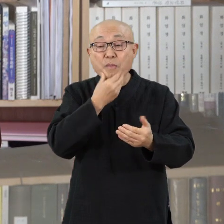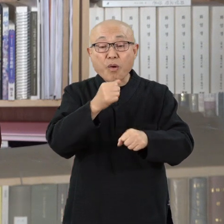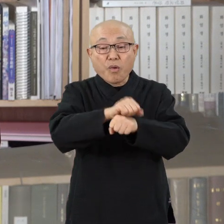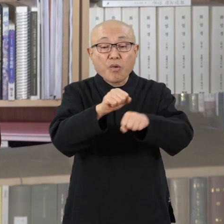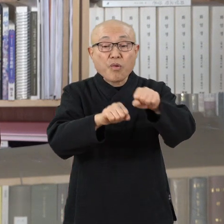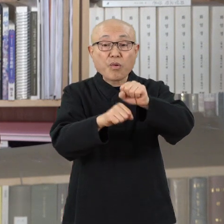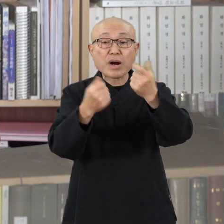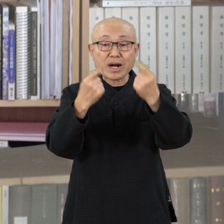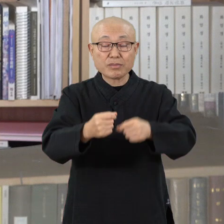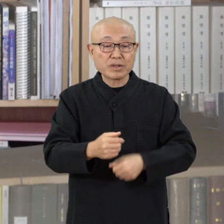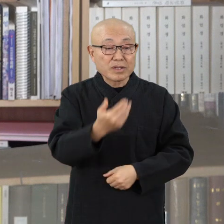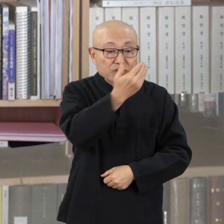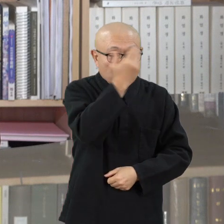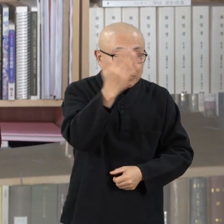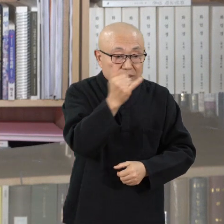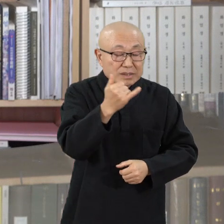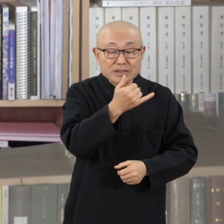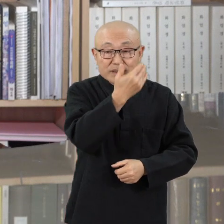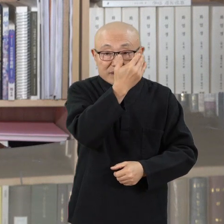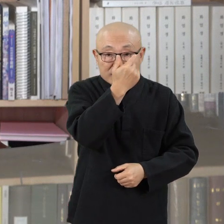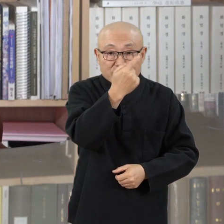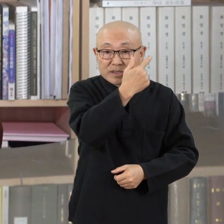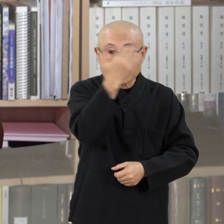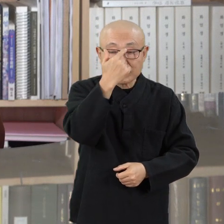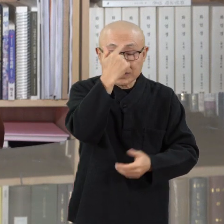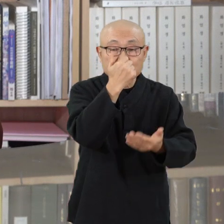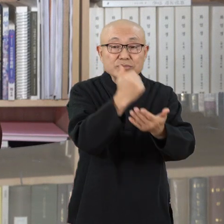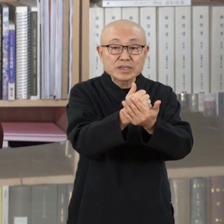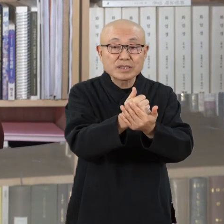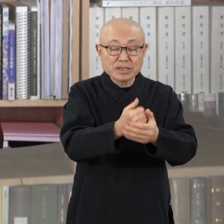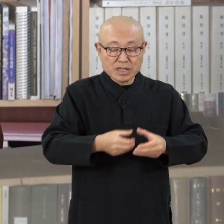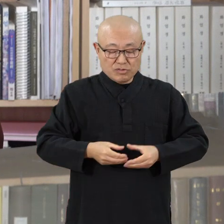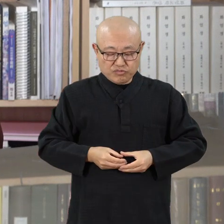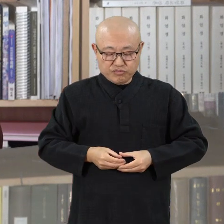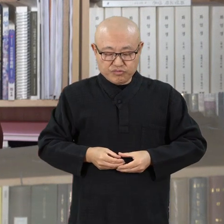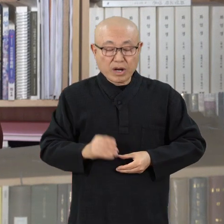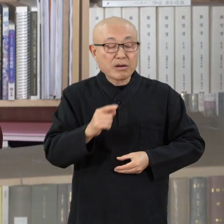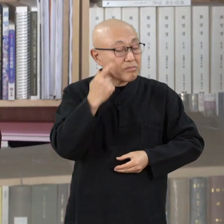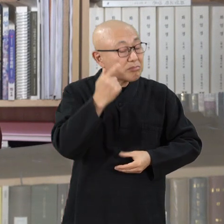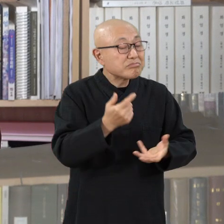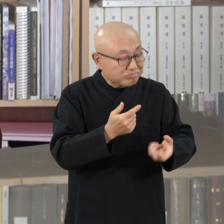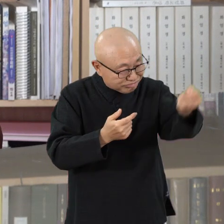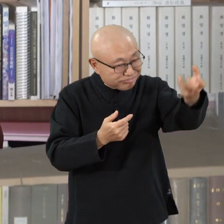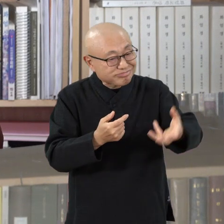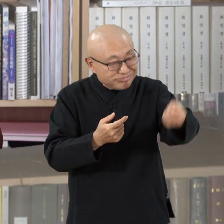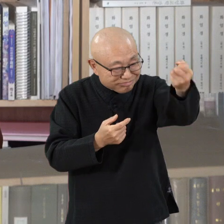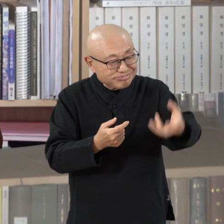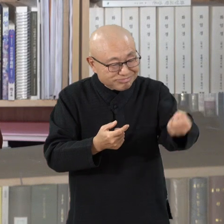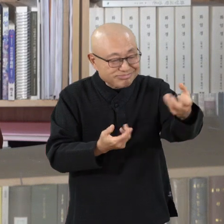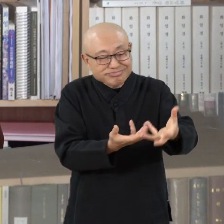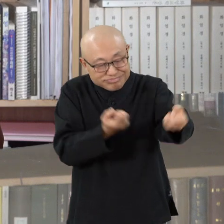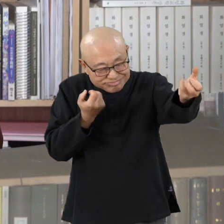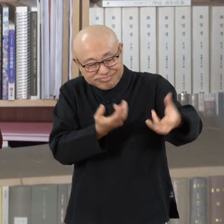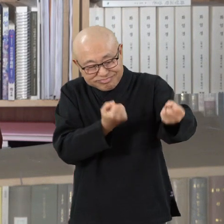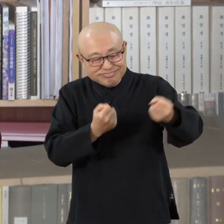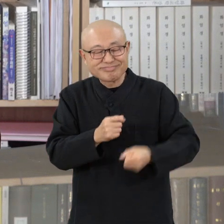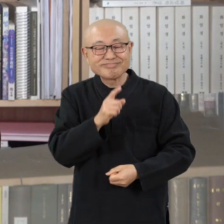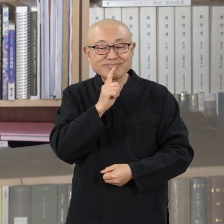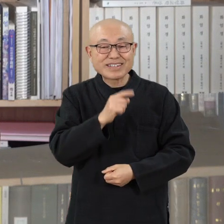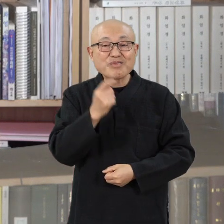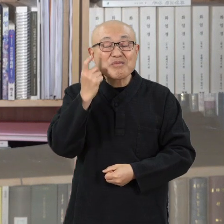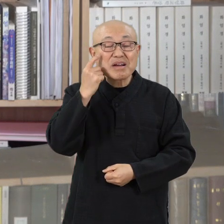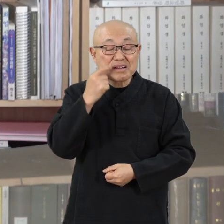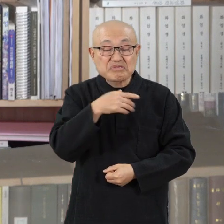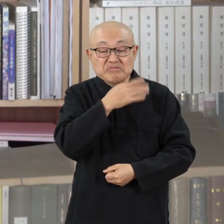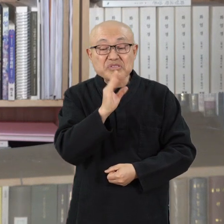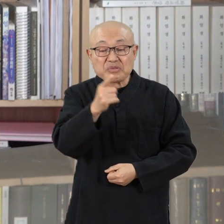공덕이고, 젊은이들이 뭐 하든 안 하든 그들이 하는 것은 그들의 공덕이다. 그러니까 서로 섞을 필요도 없고, 또 왜